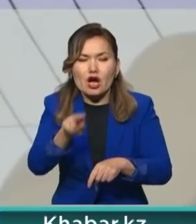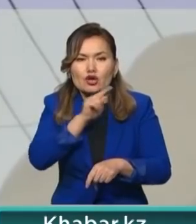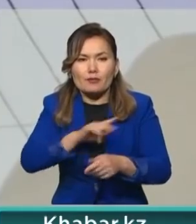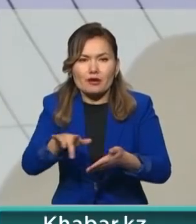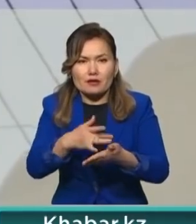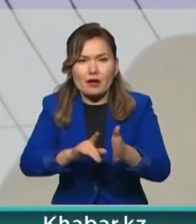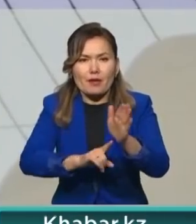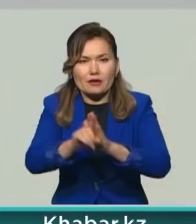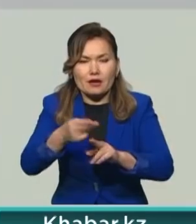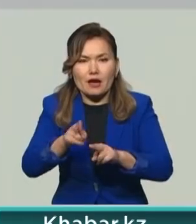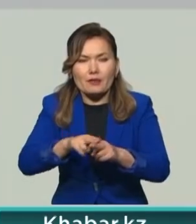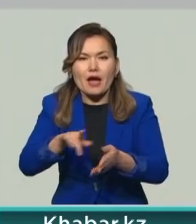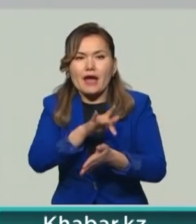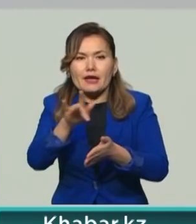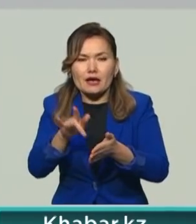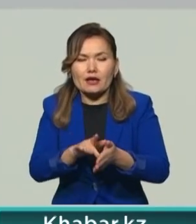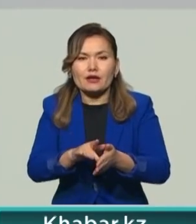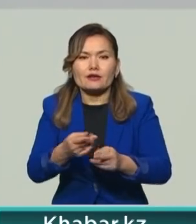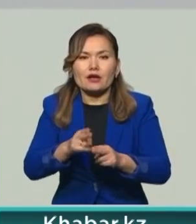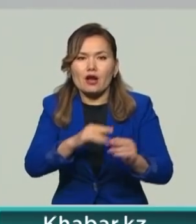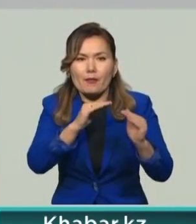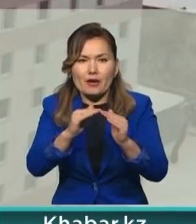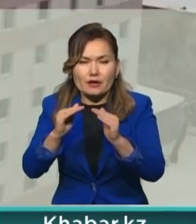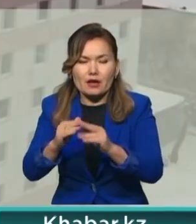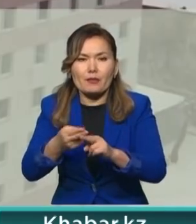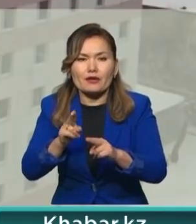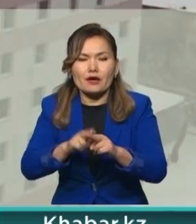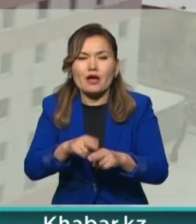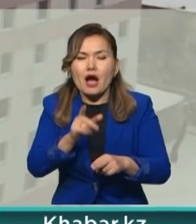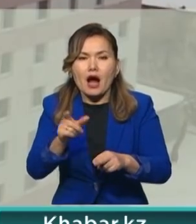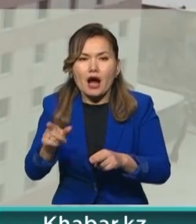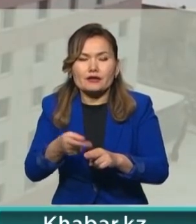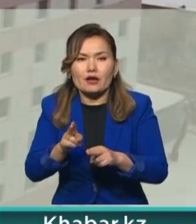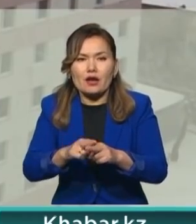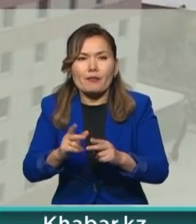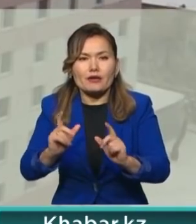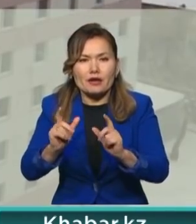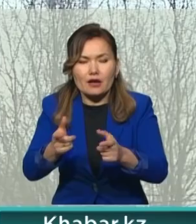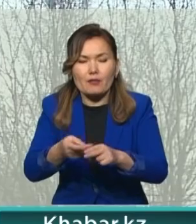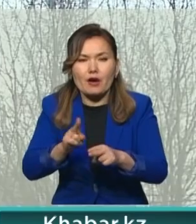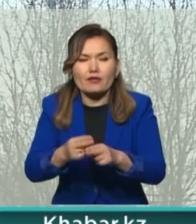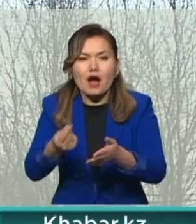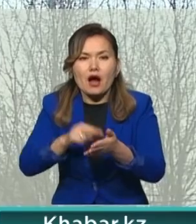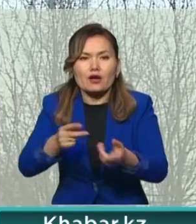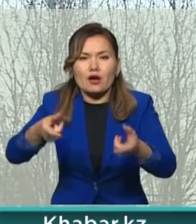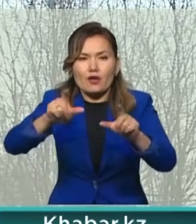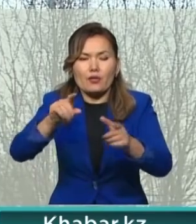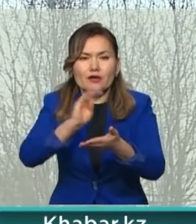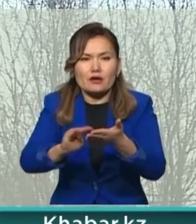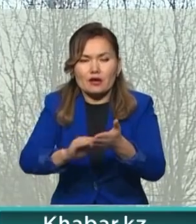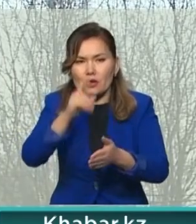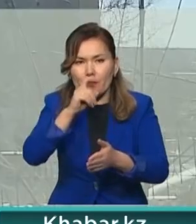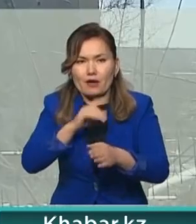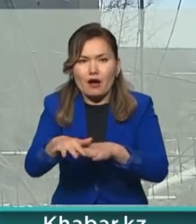жұмыстарына кірісті. Әзірше қаладағы екі көпқабатты баспананың тұрғындары түбіртіктерде неліктен қыруар сома жазылған